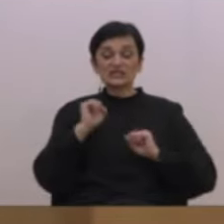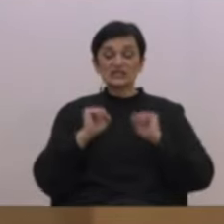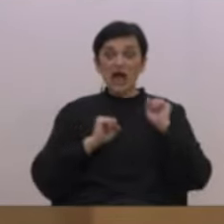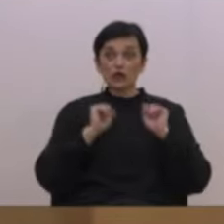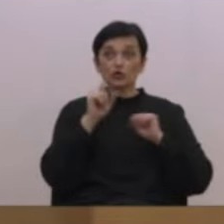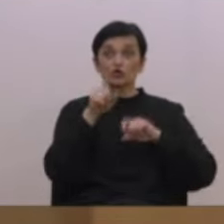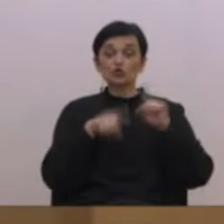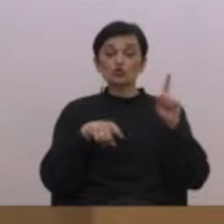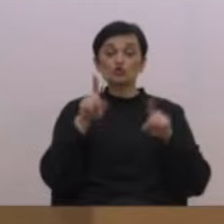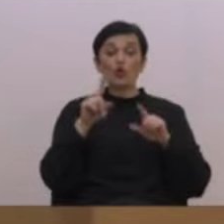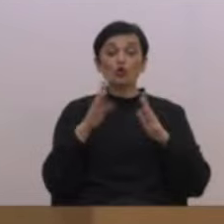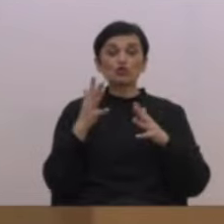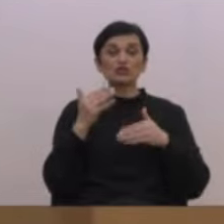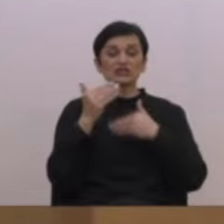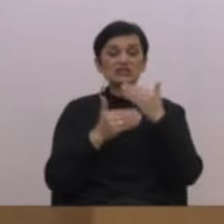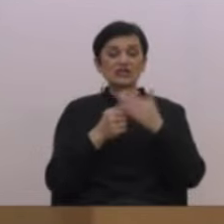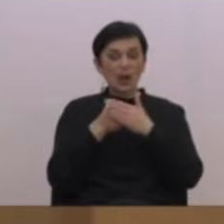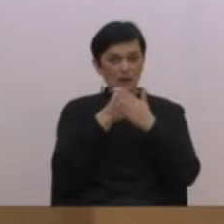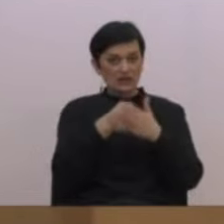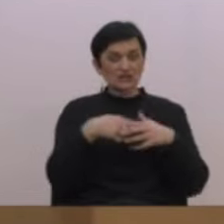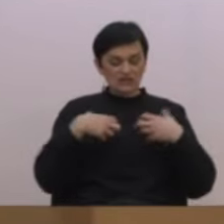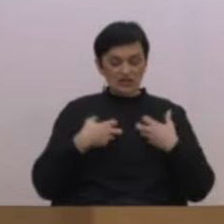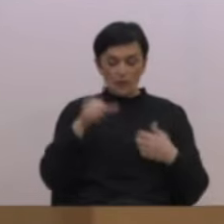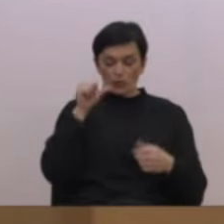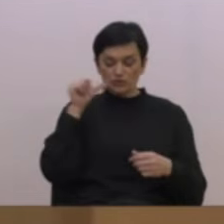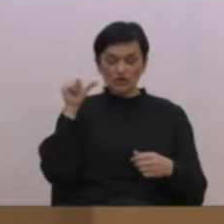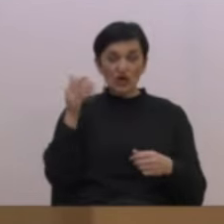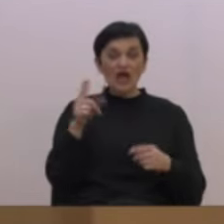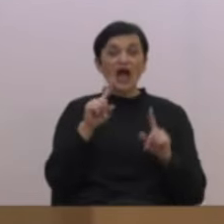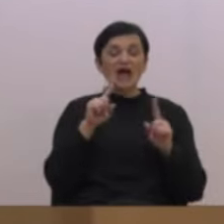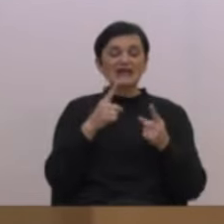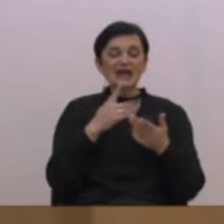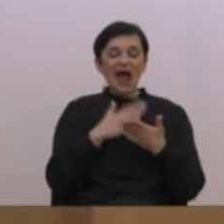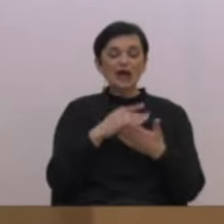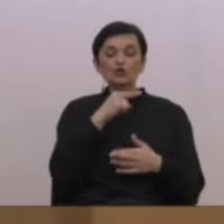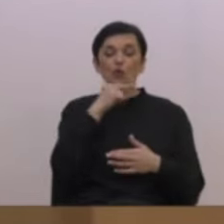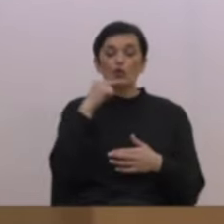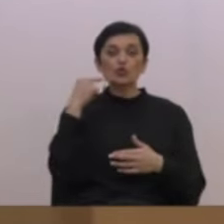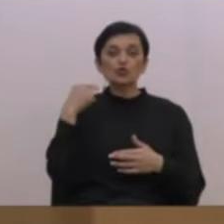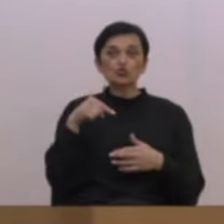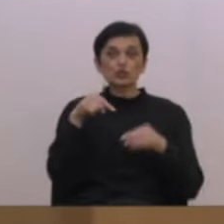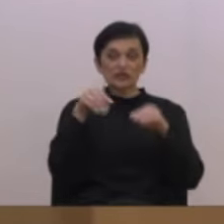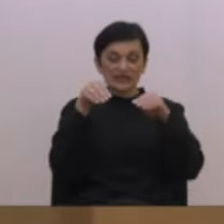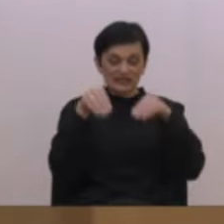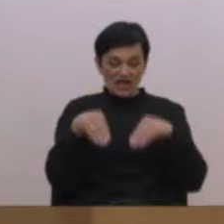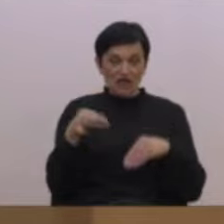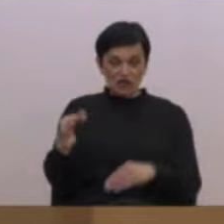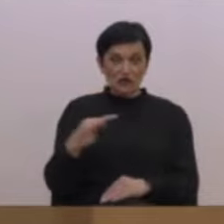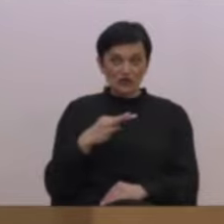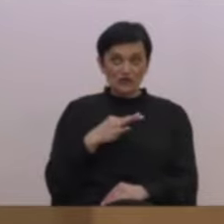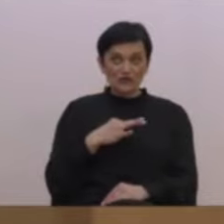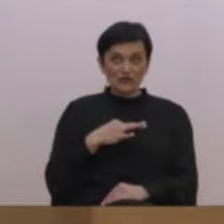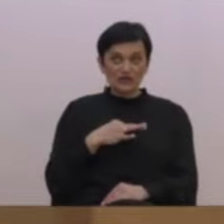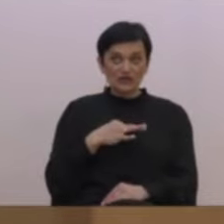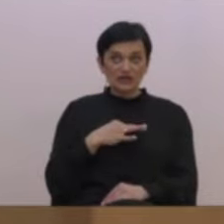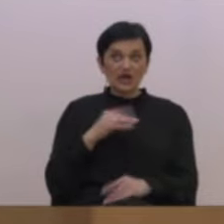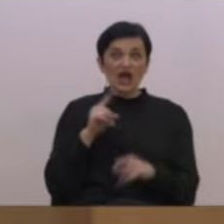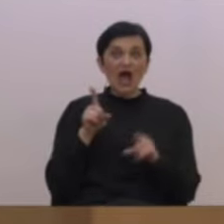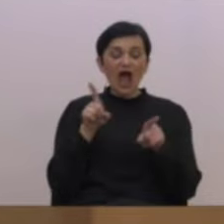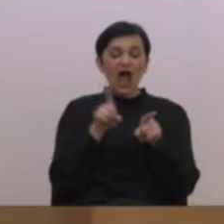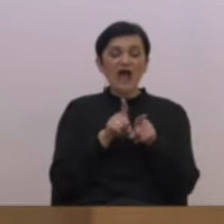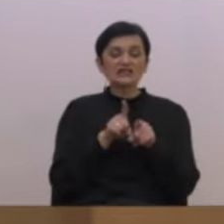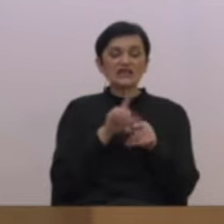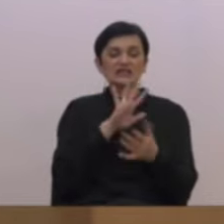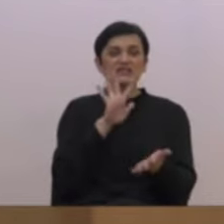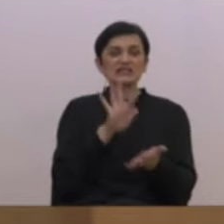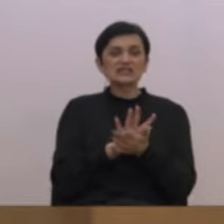შემთხვევაში წარმატებასაც მიაღწევთ სამწუხაროდ ჩარშან. რატოა რუსული დადეკლარირება გითხარით? ესეთი სიბინძურე რატო ამოდის